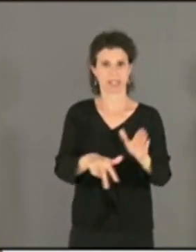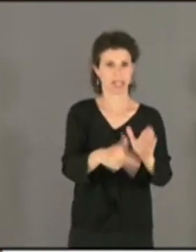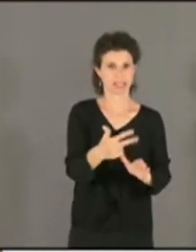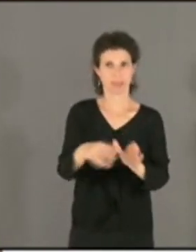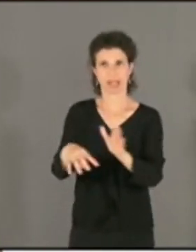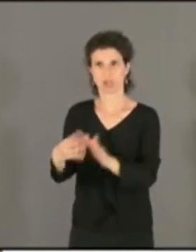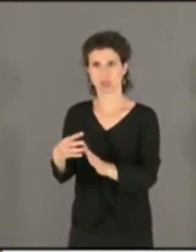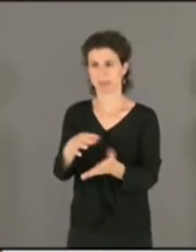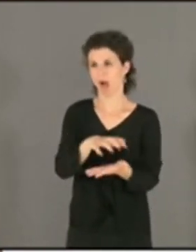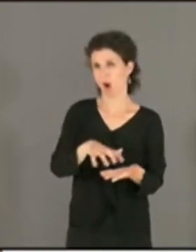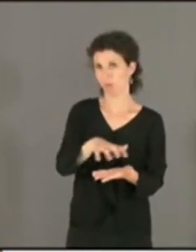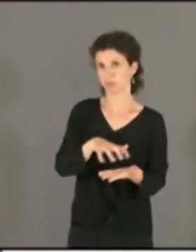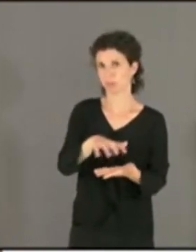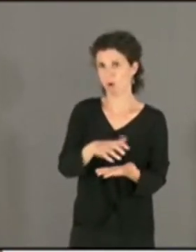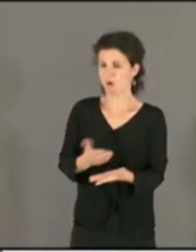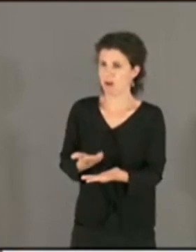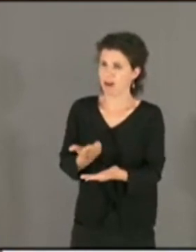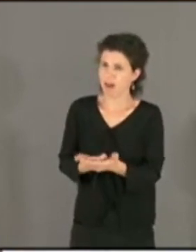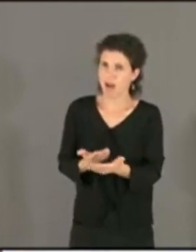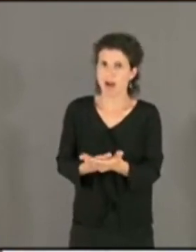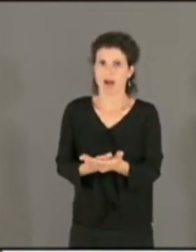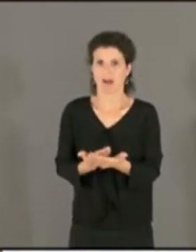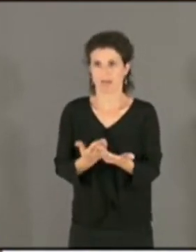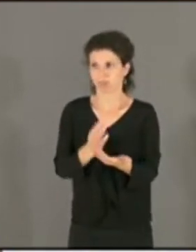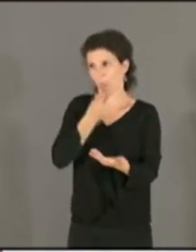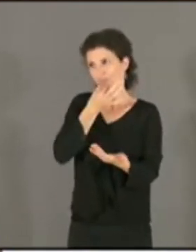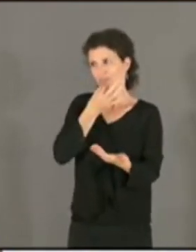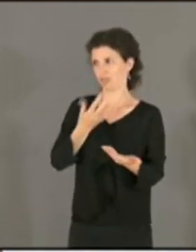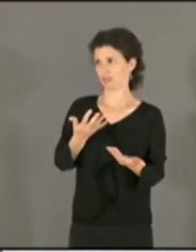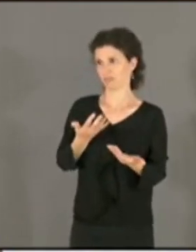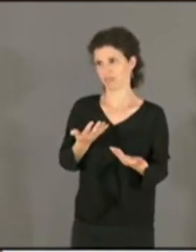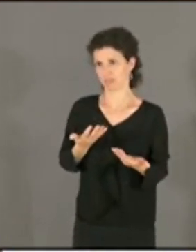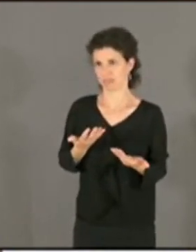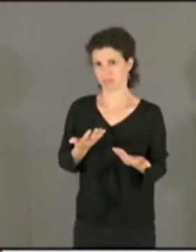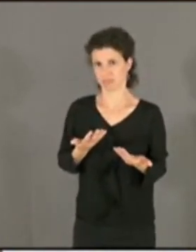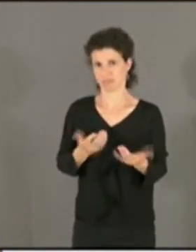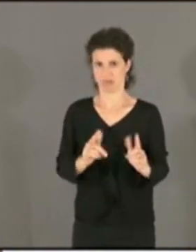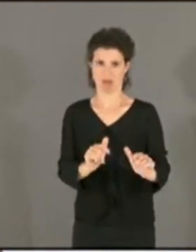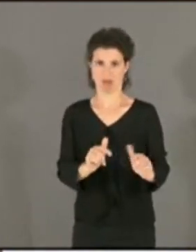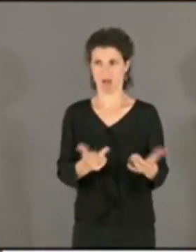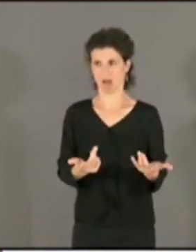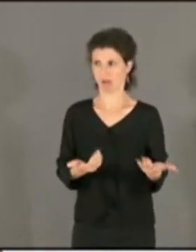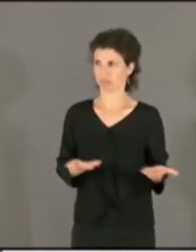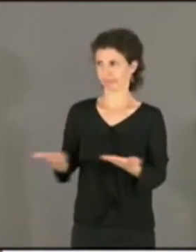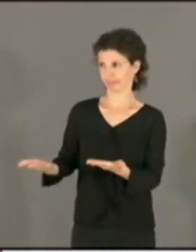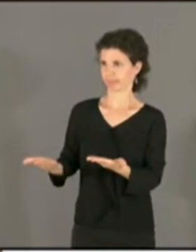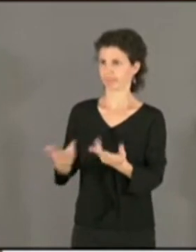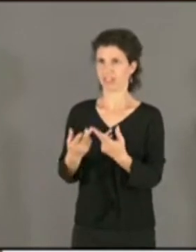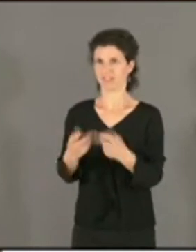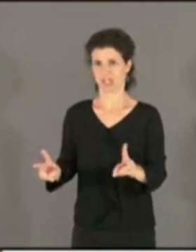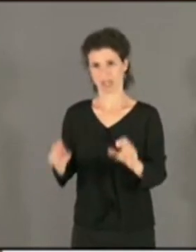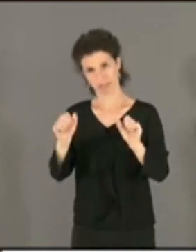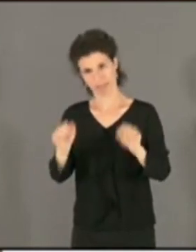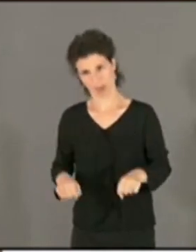Je crois, monsieur le maire, qu'il s'agit là de l'opportunité qui est offerte à la ville de faire